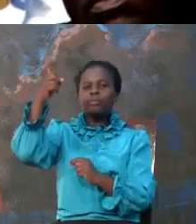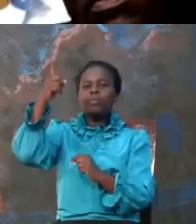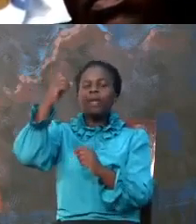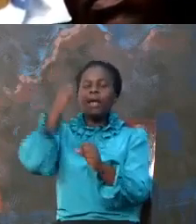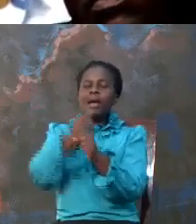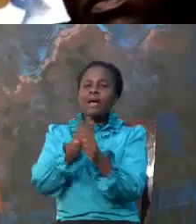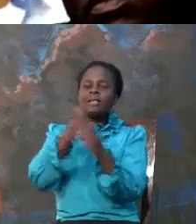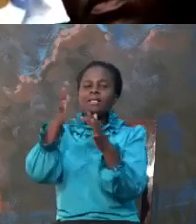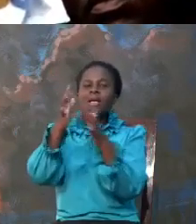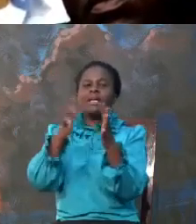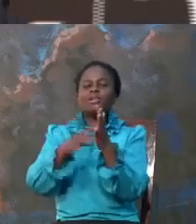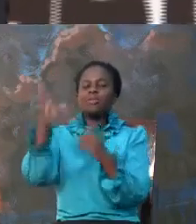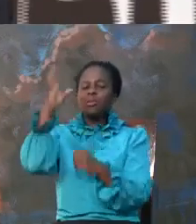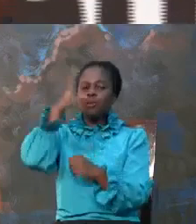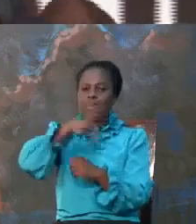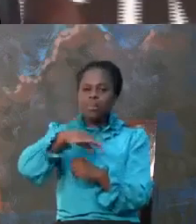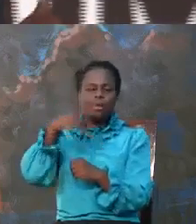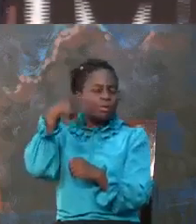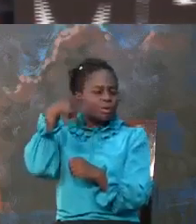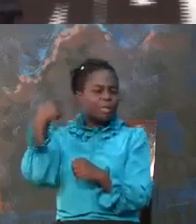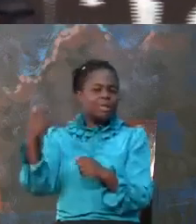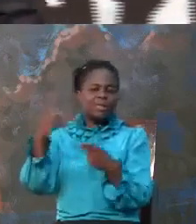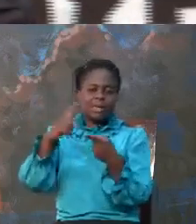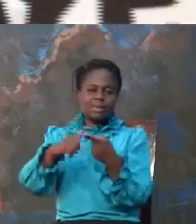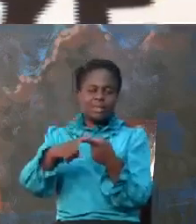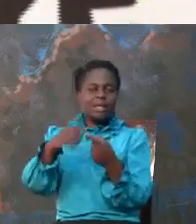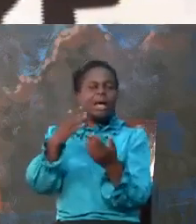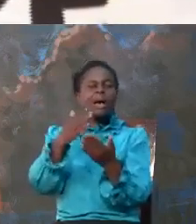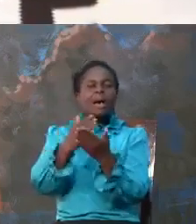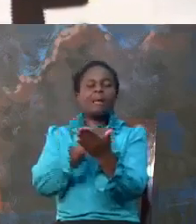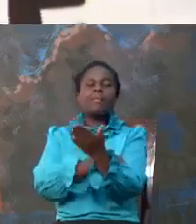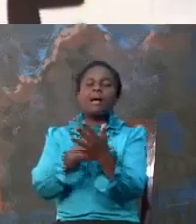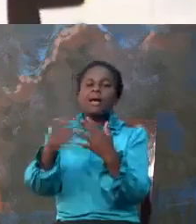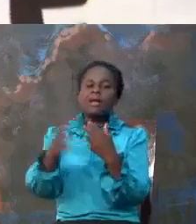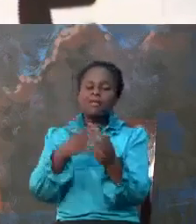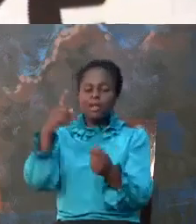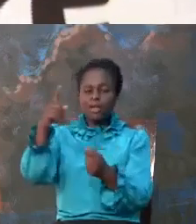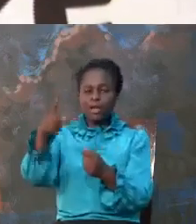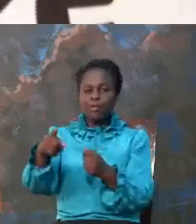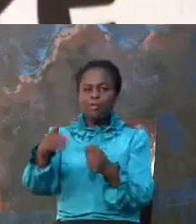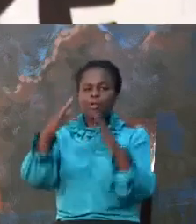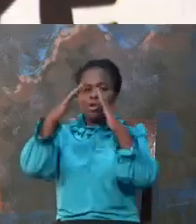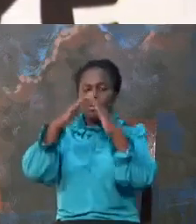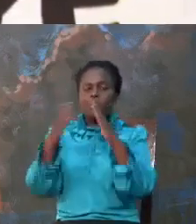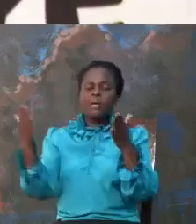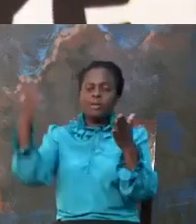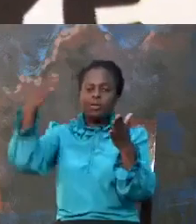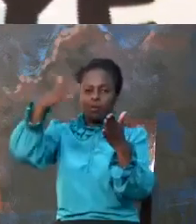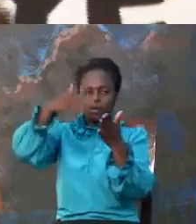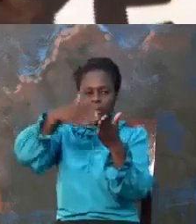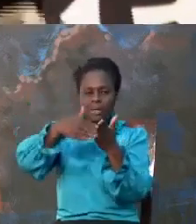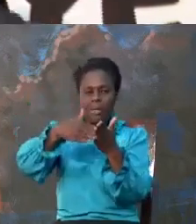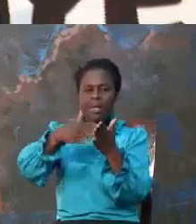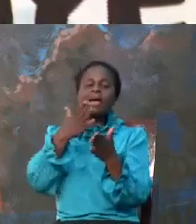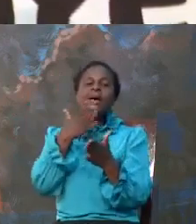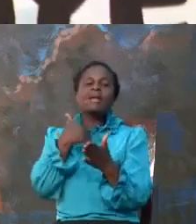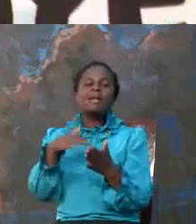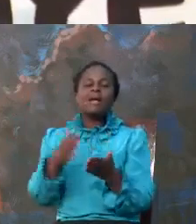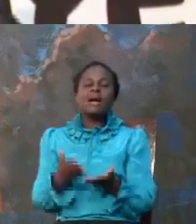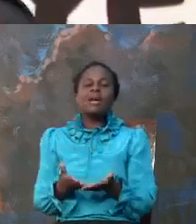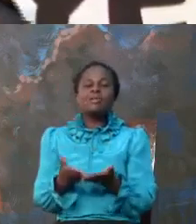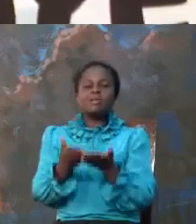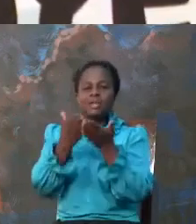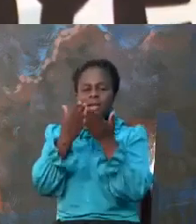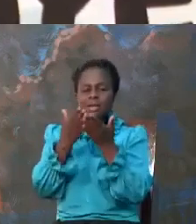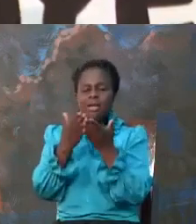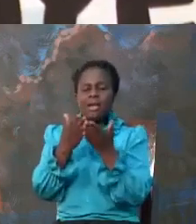imekwisha, itasikika tena. Na kabla hajafanya hivyo, hatimaye nyumbani turejee, anataka atusaidie